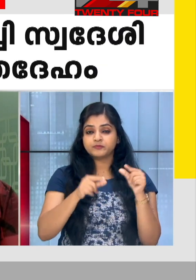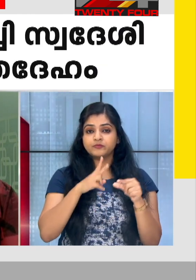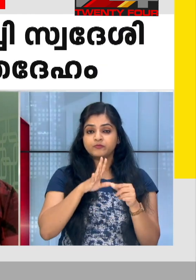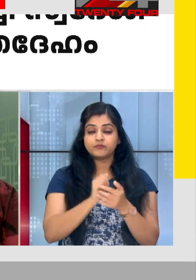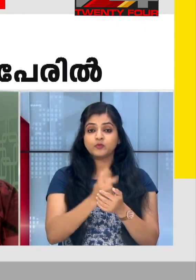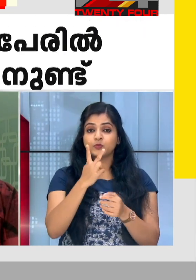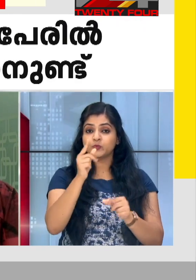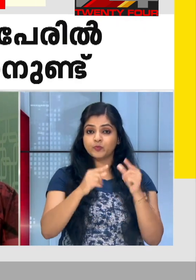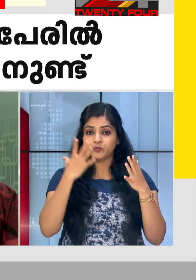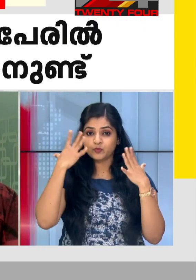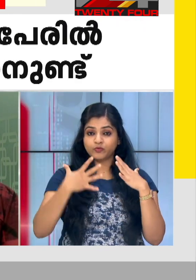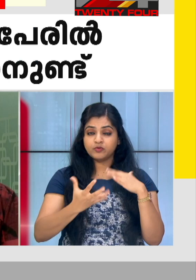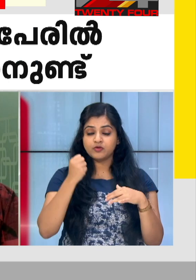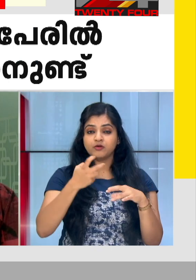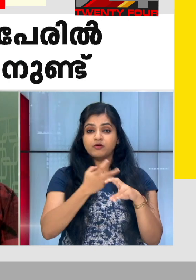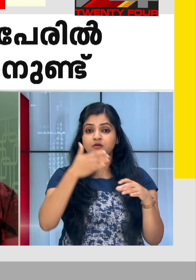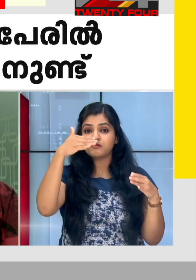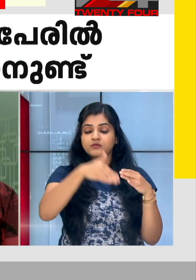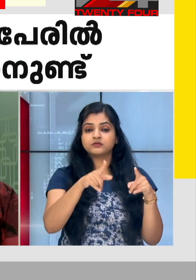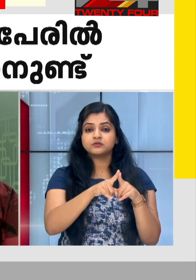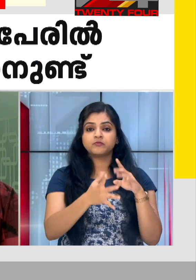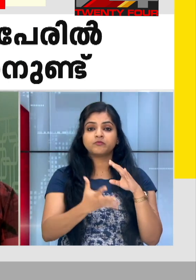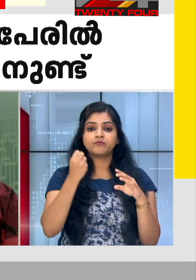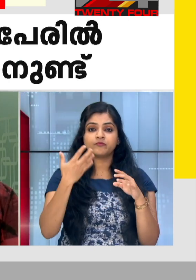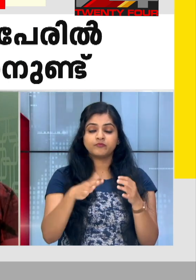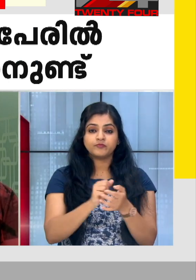ഇത്തരത്തിൽ പുലിമുട്ടുകൾക്കിടയിൽ നിന്നാണ് കിട്ടിയത്. ഇനി